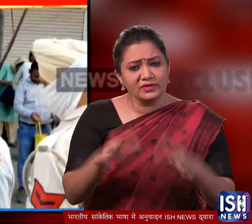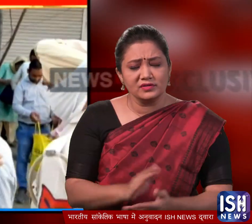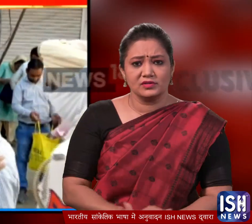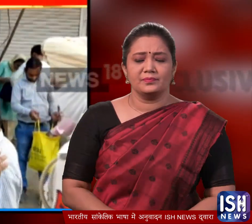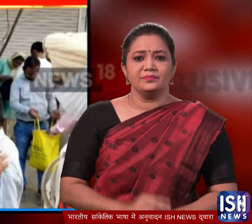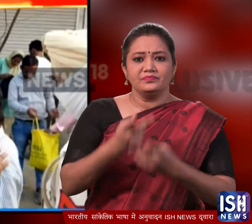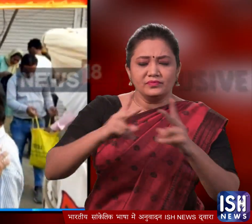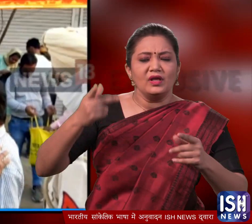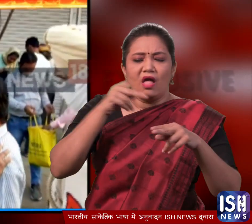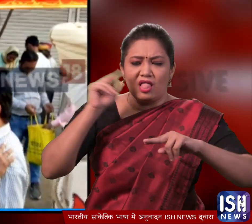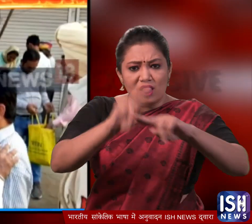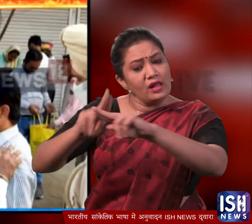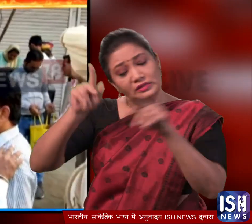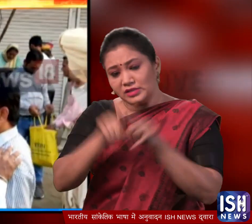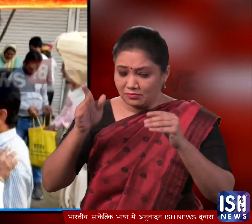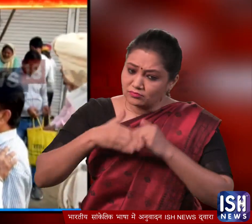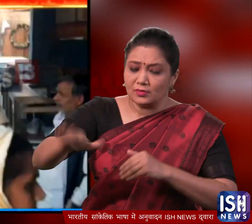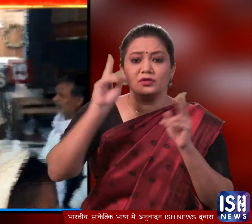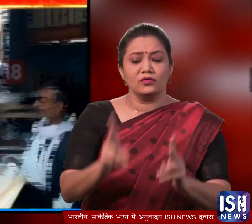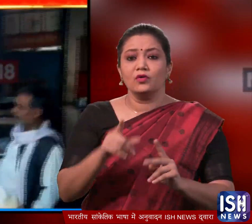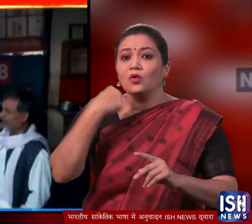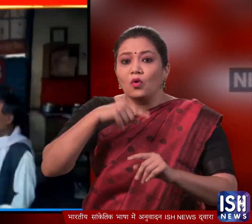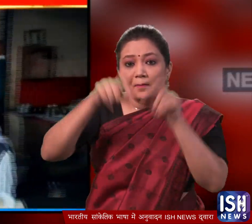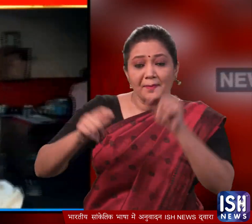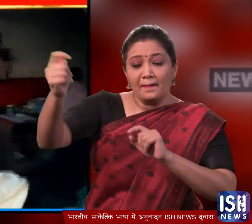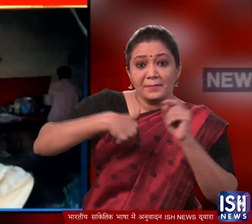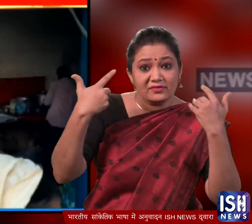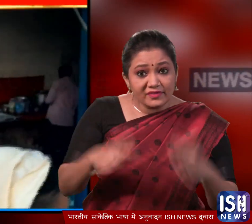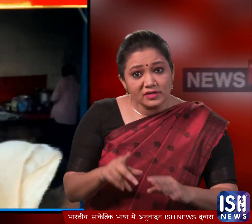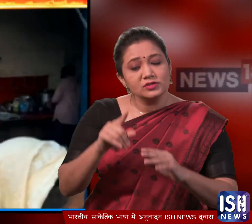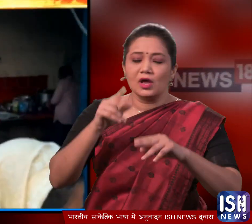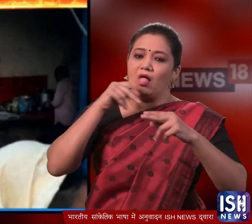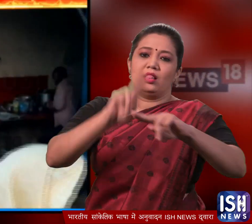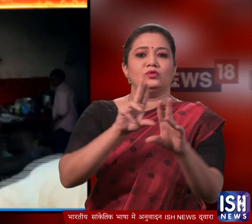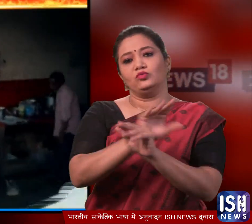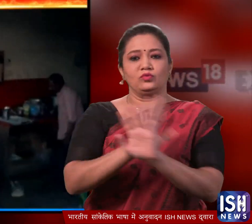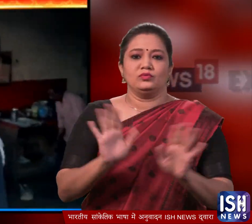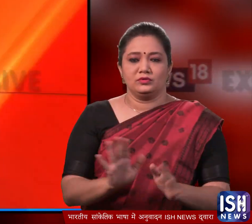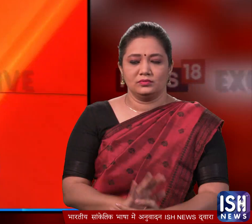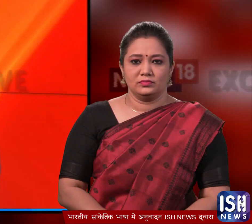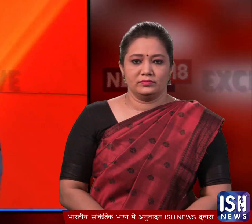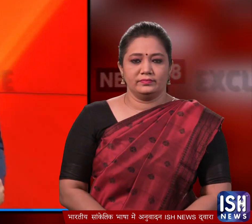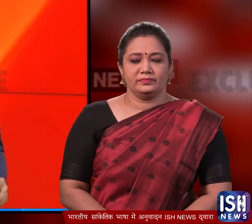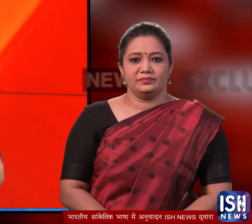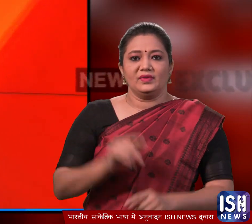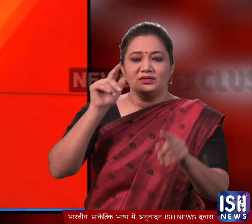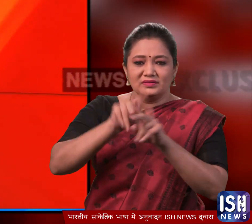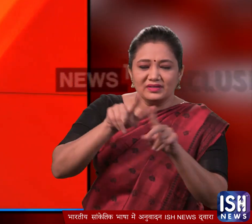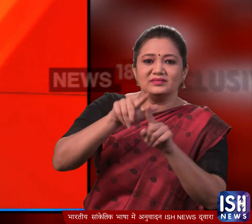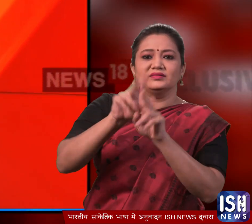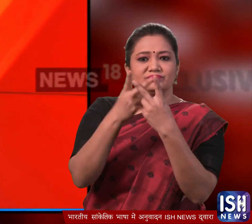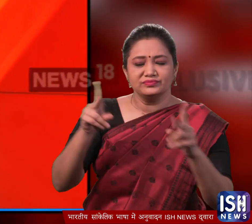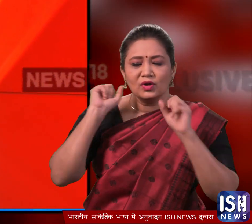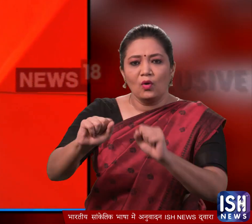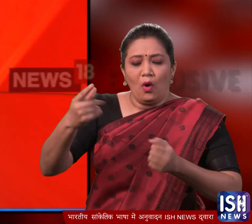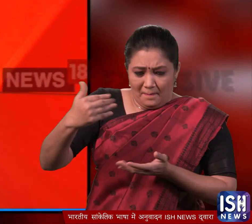कि आगे भी सीलिंग की ये कार्रवाई जारी रहेगी, मगर जो लोग टैक्स भर देंगे वो इस कार्रवाई से बच जाएंगे। सौभाग्य की एक बात यह कि नगर परिषद